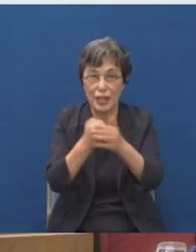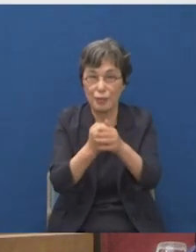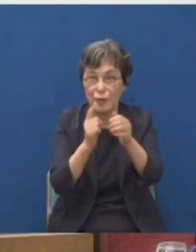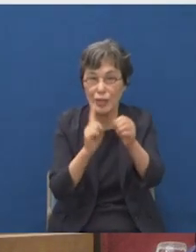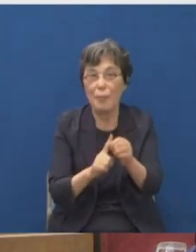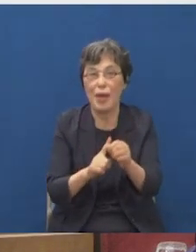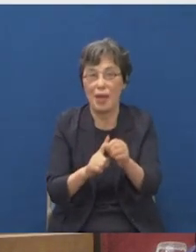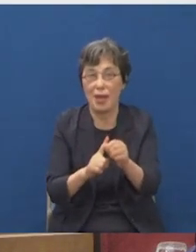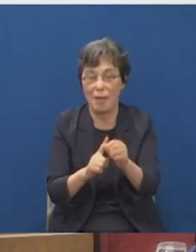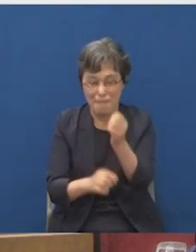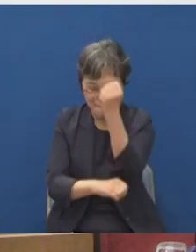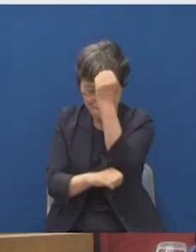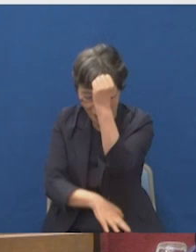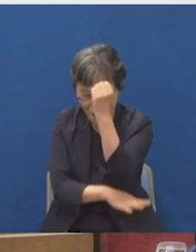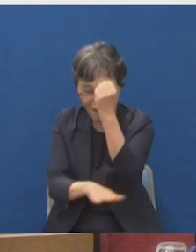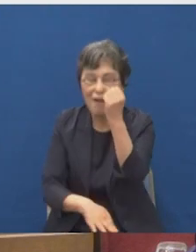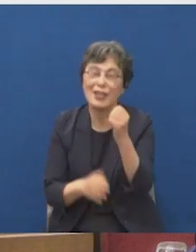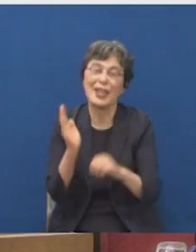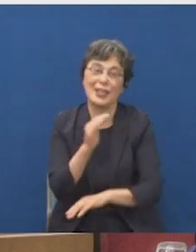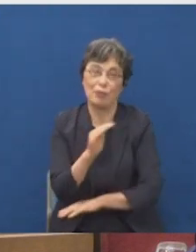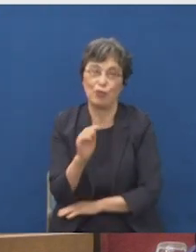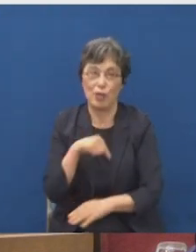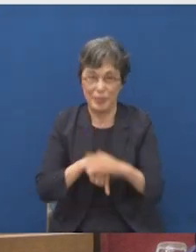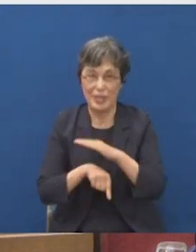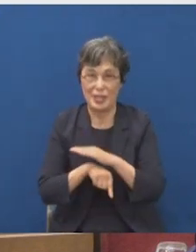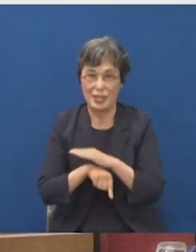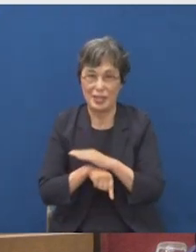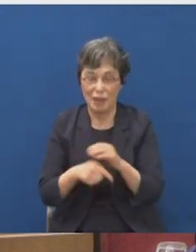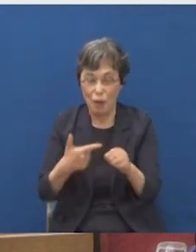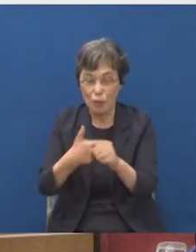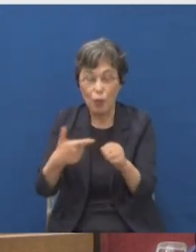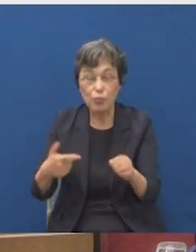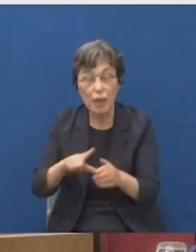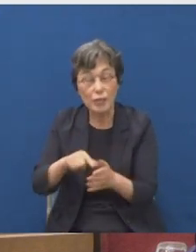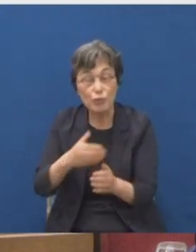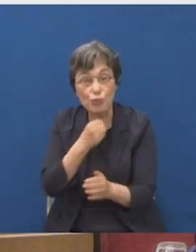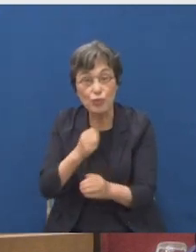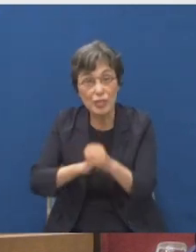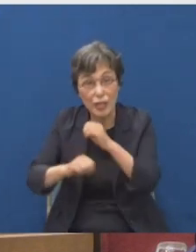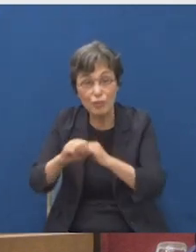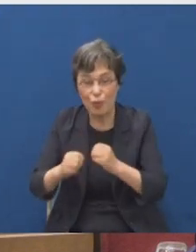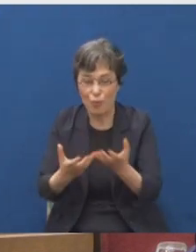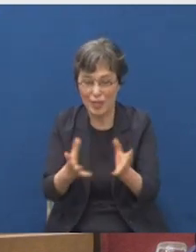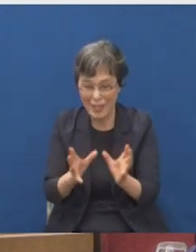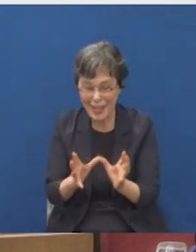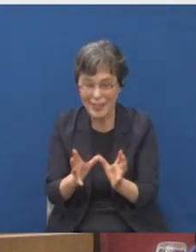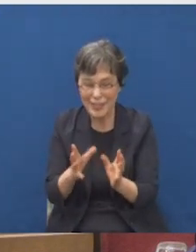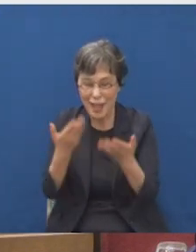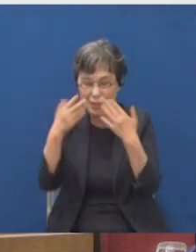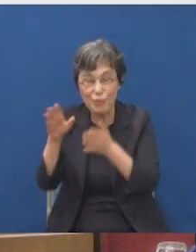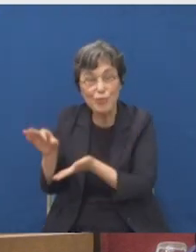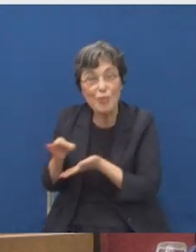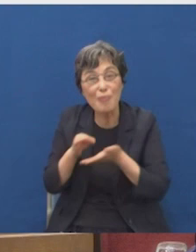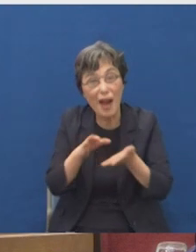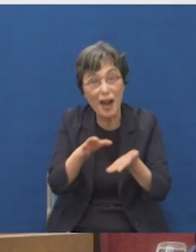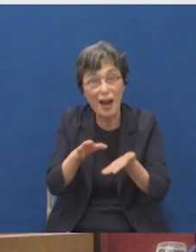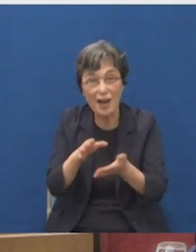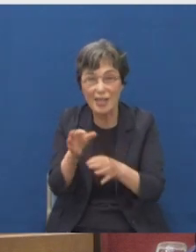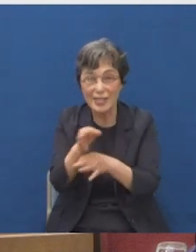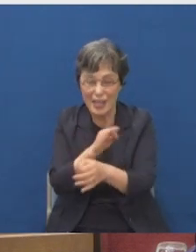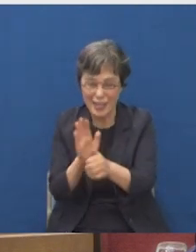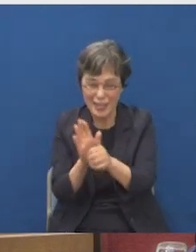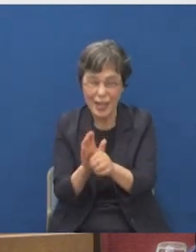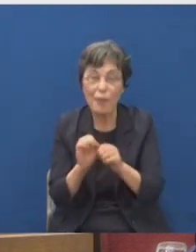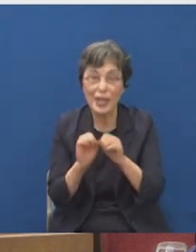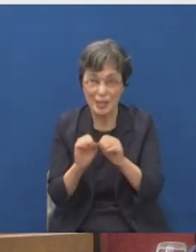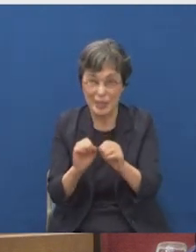核となる施策でございます。令和6年度は、地域福祉活動に取り組む団体に寄付金を活用した財政支援を行